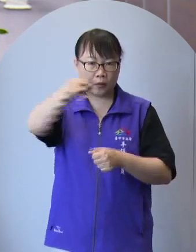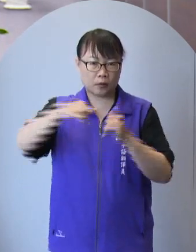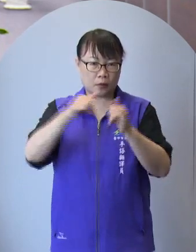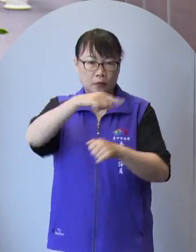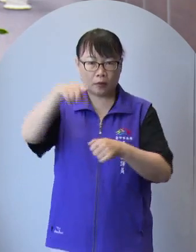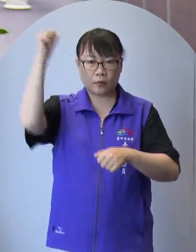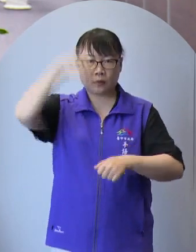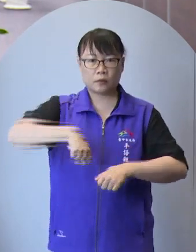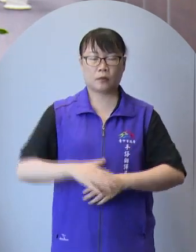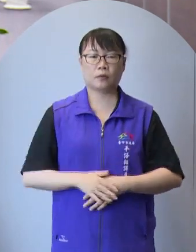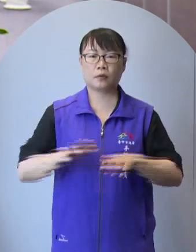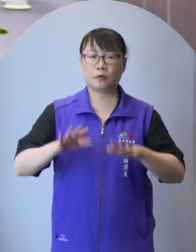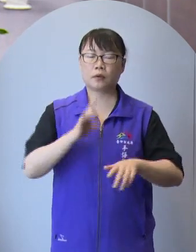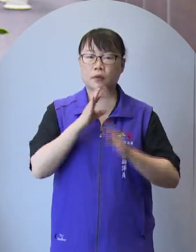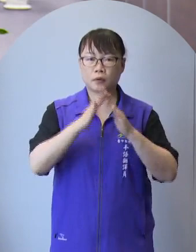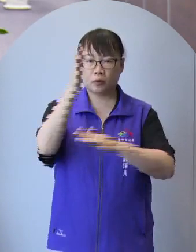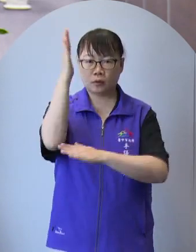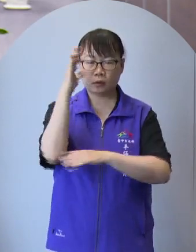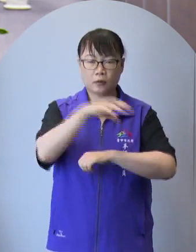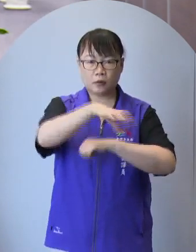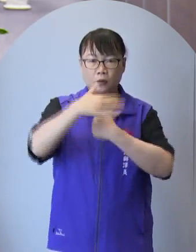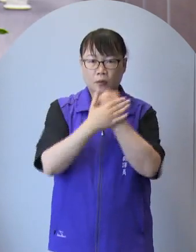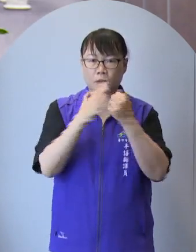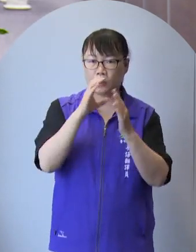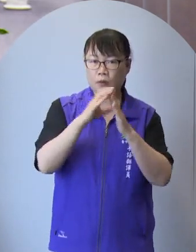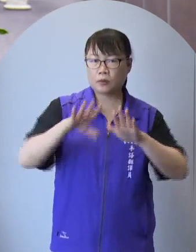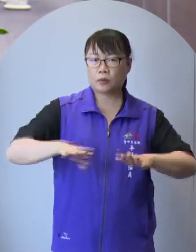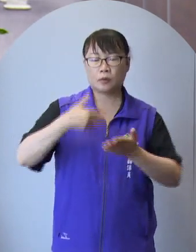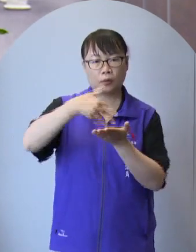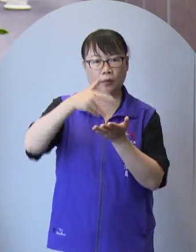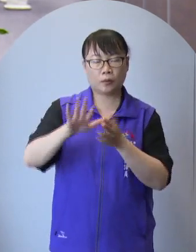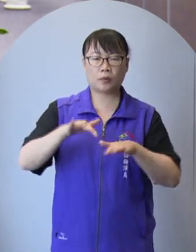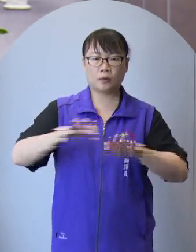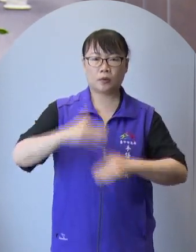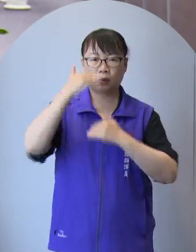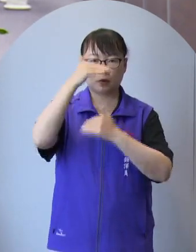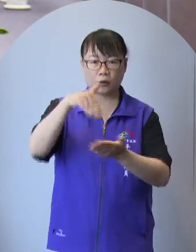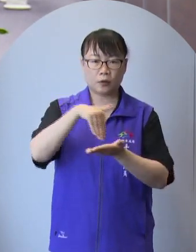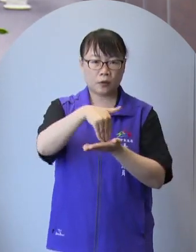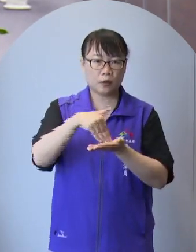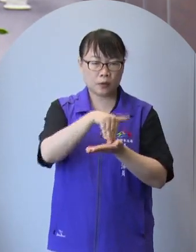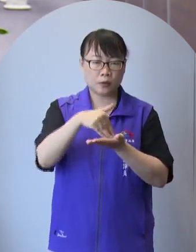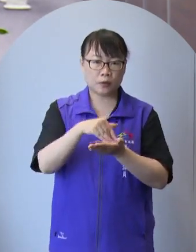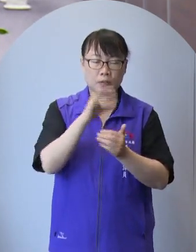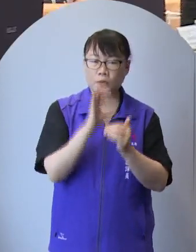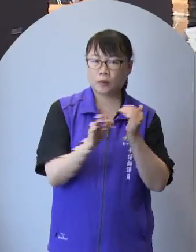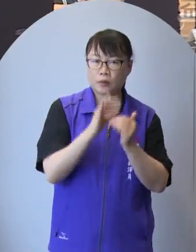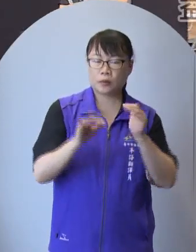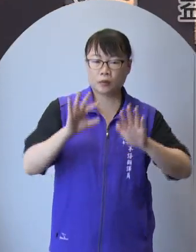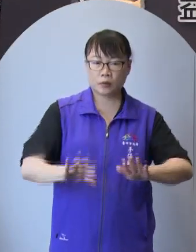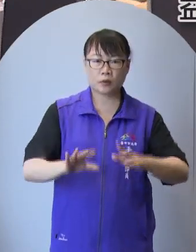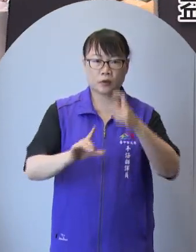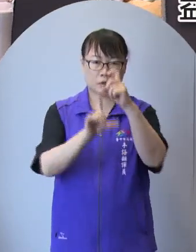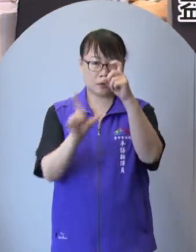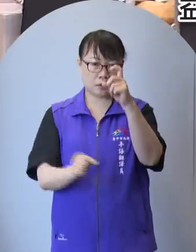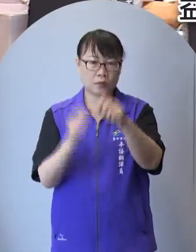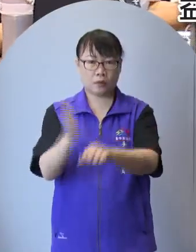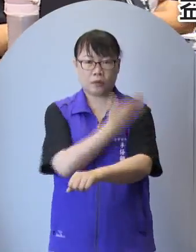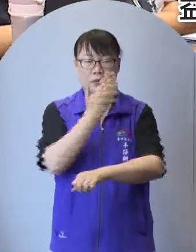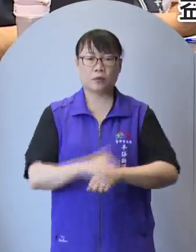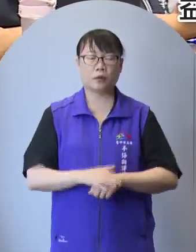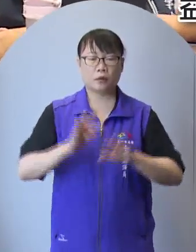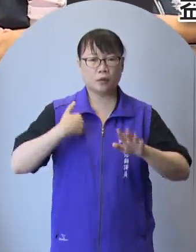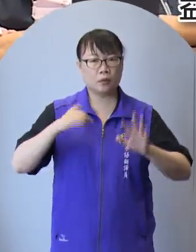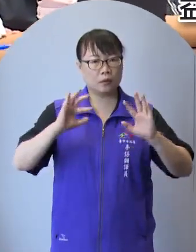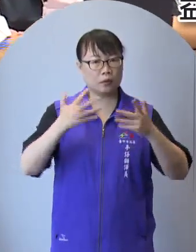安。那台中市环保局来报告，我们的限塑令啊，在今年的十月会上路，所以我主要啊分成几个